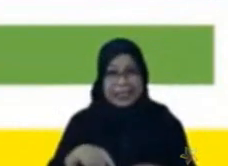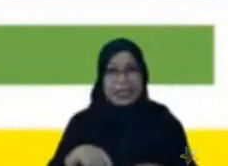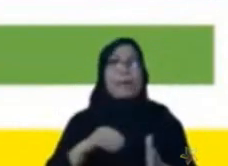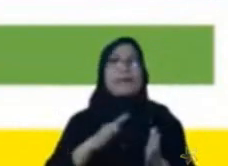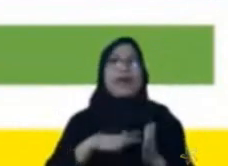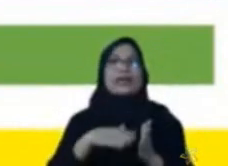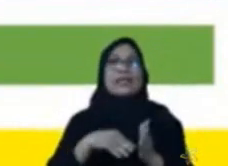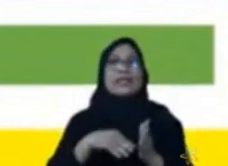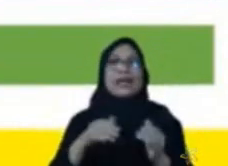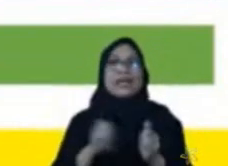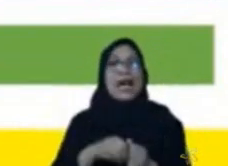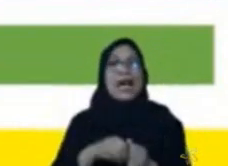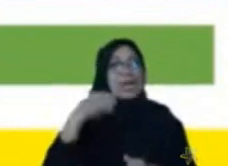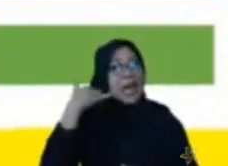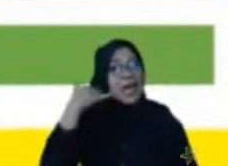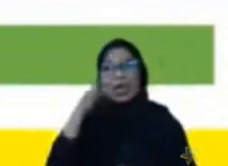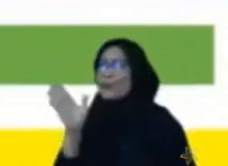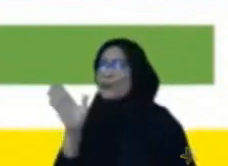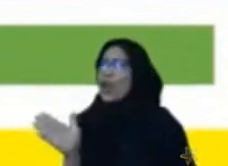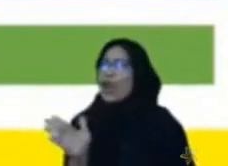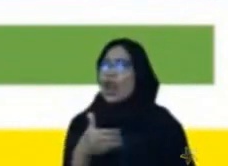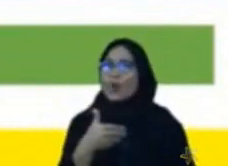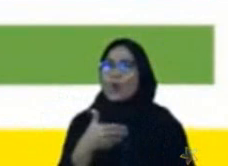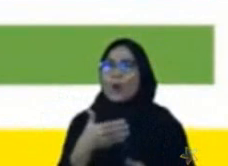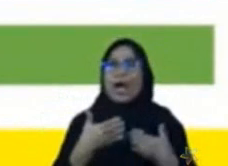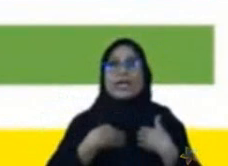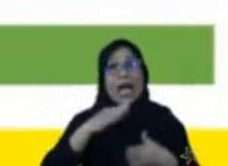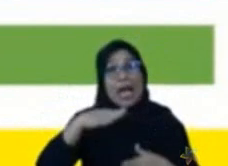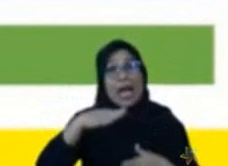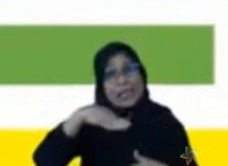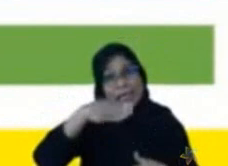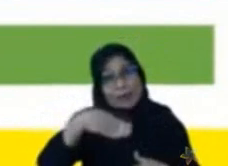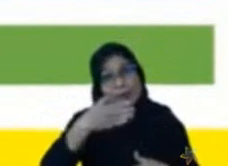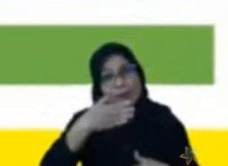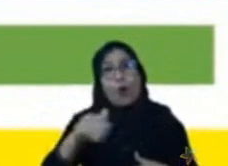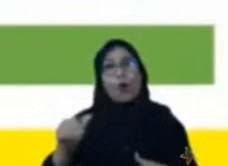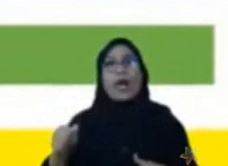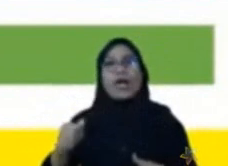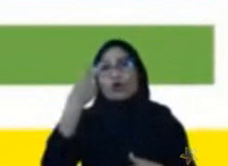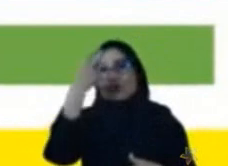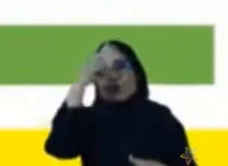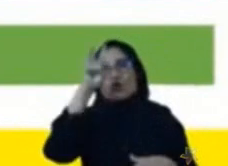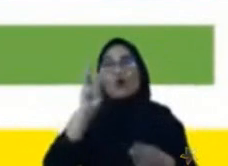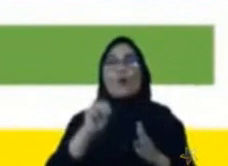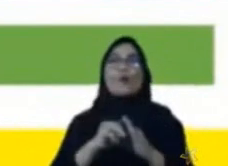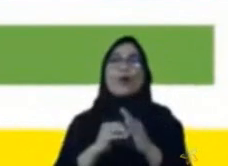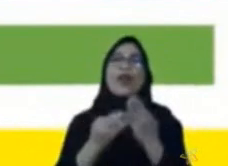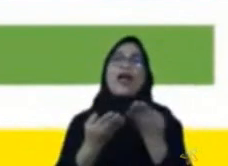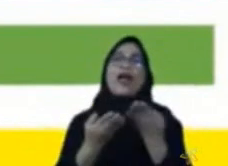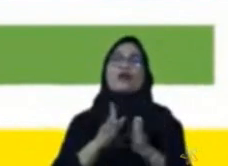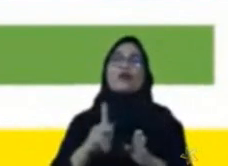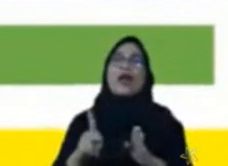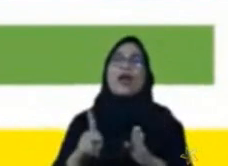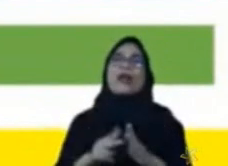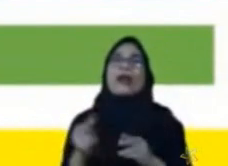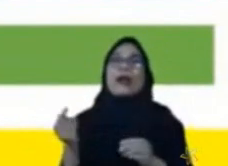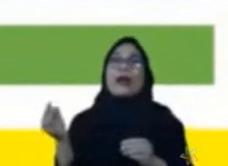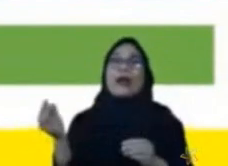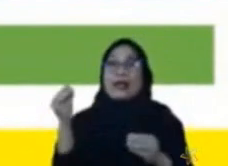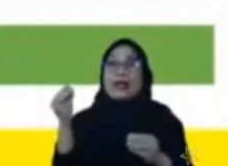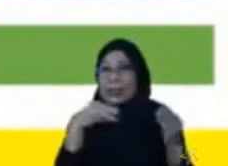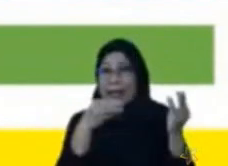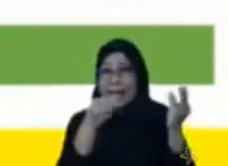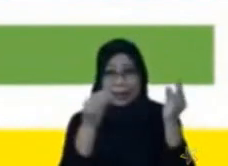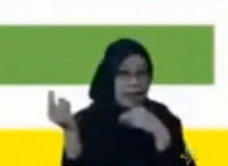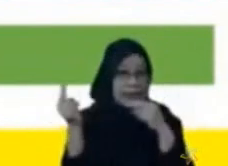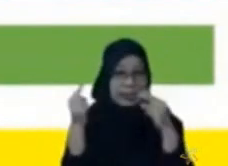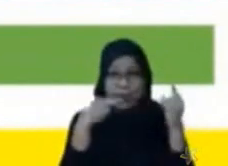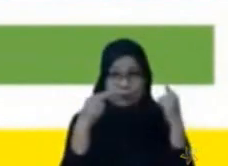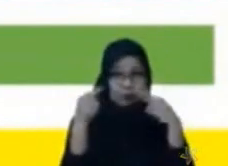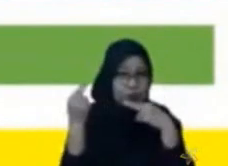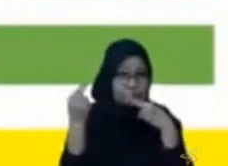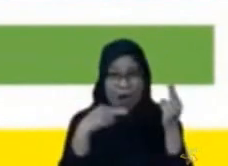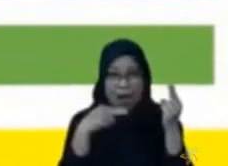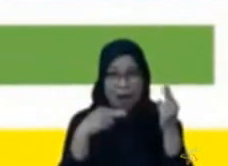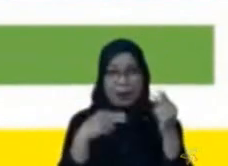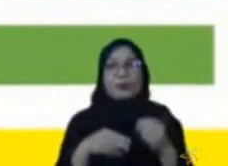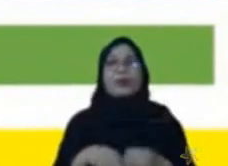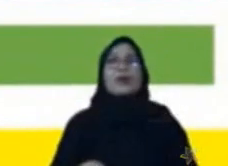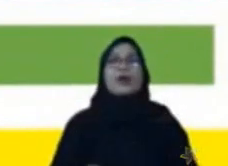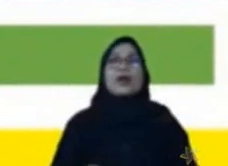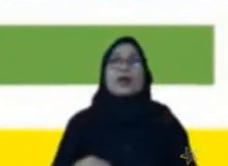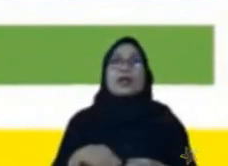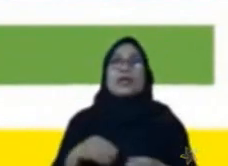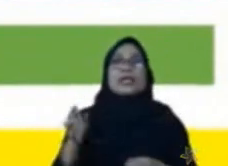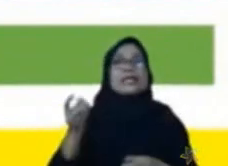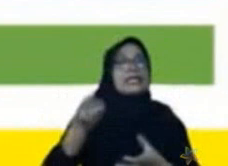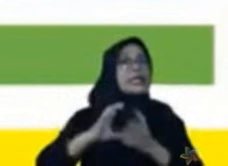daring, belum ada himbauan untuk melakukan pembelajaran secara tatap muka, sehingga memang pulsa